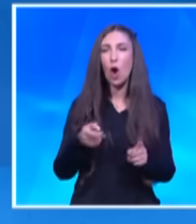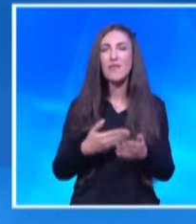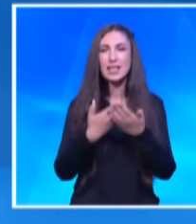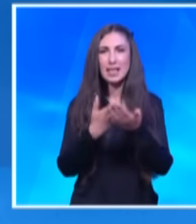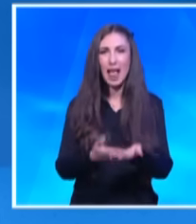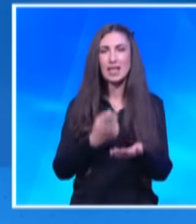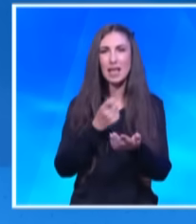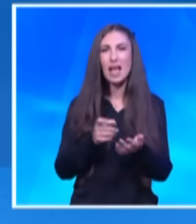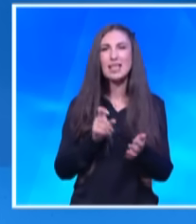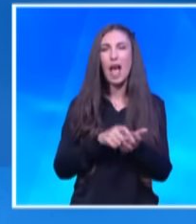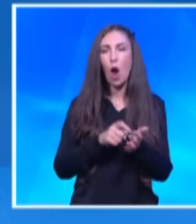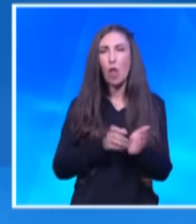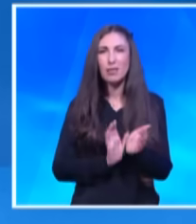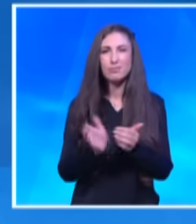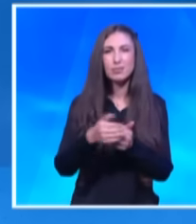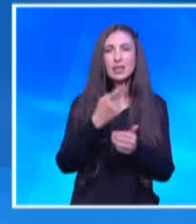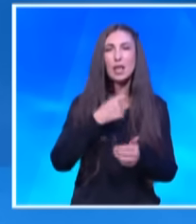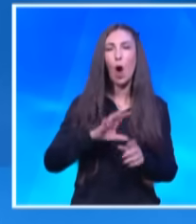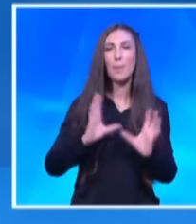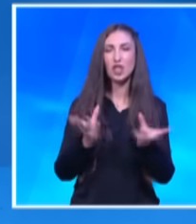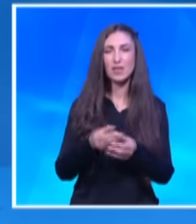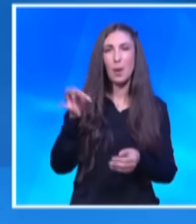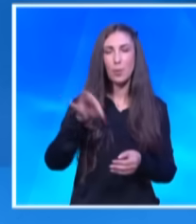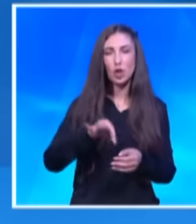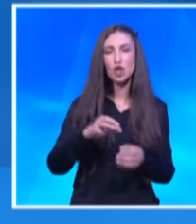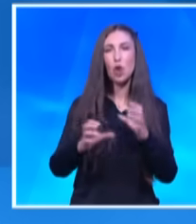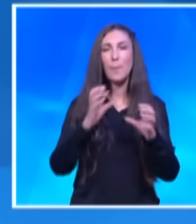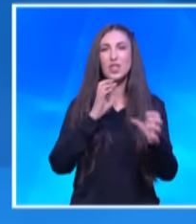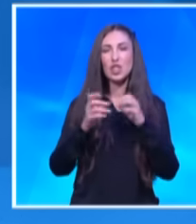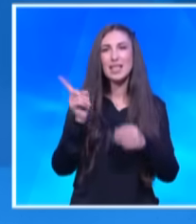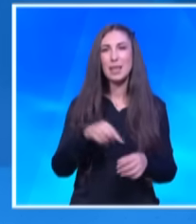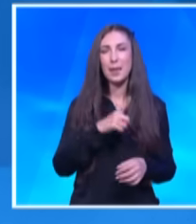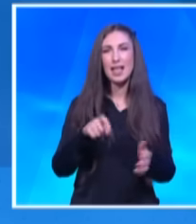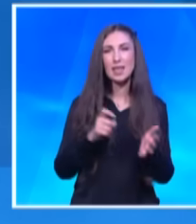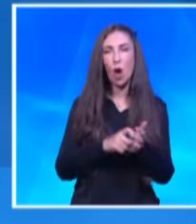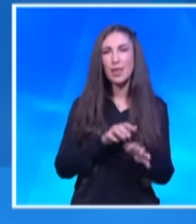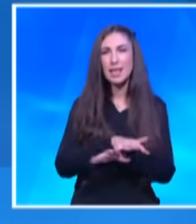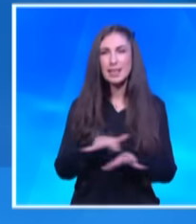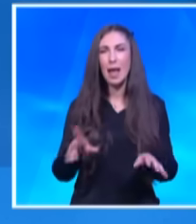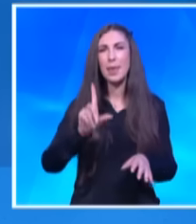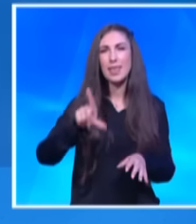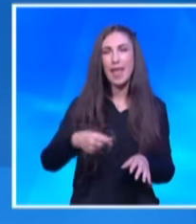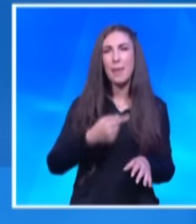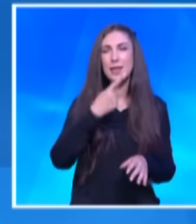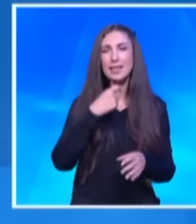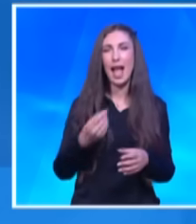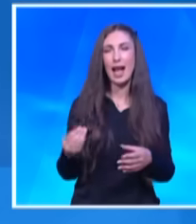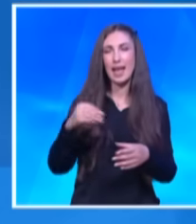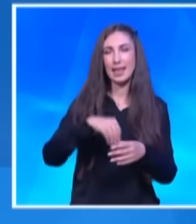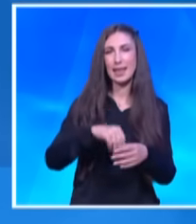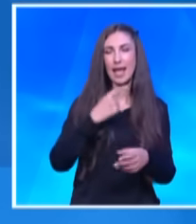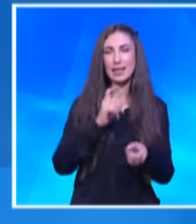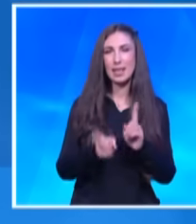за заобикаляне на закона за обществените поръчки и обсъждането на забранени от закона схеми като наемане на кандидат за изпълнител